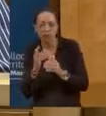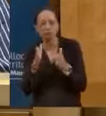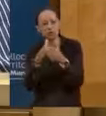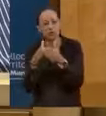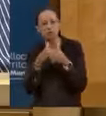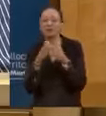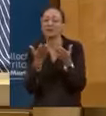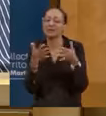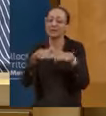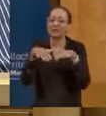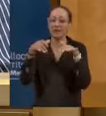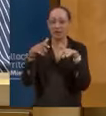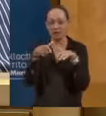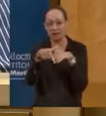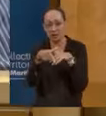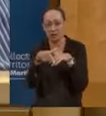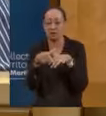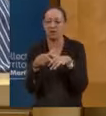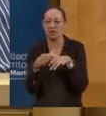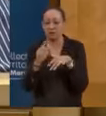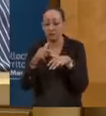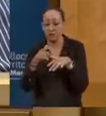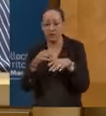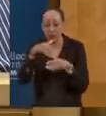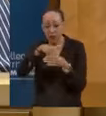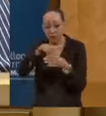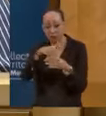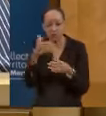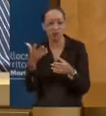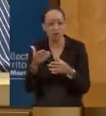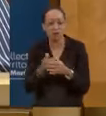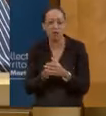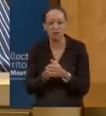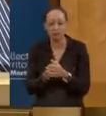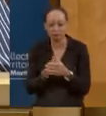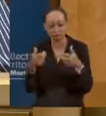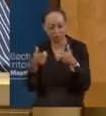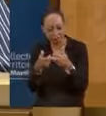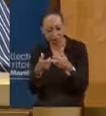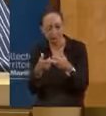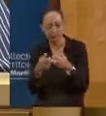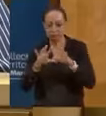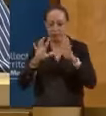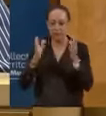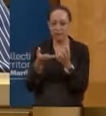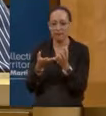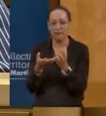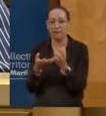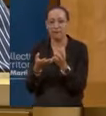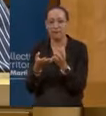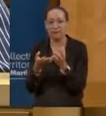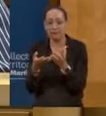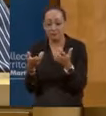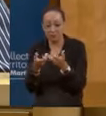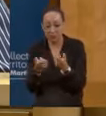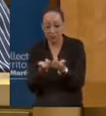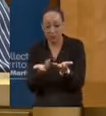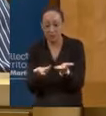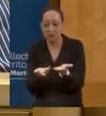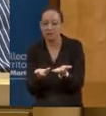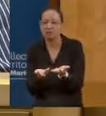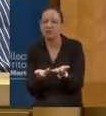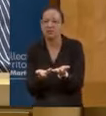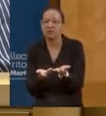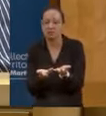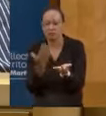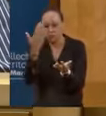assemblée délibérante, on doit indiquer quelle somme que ça va représenter pour savoir